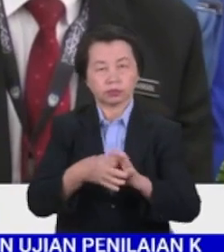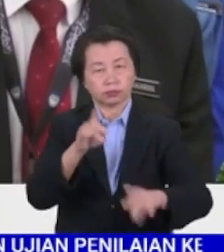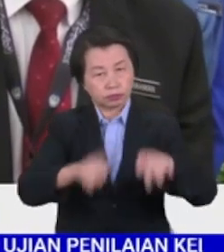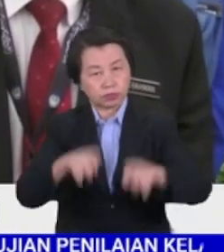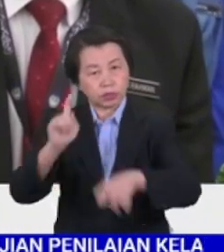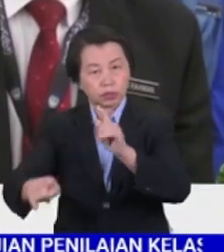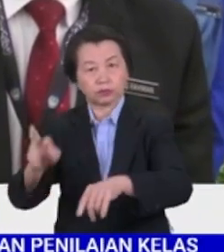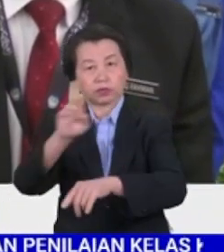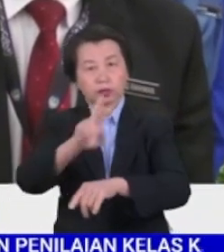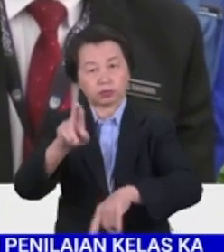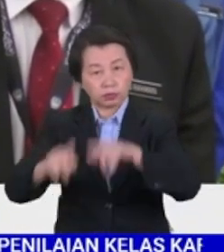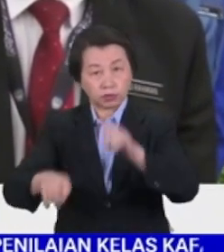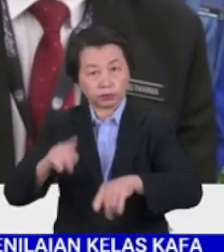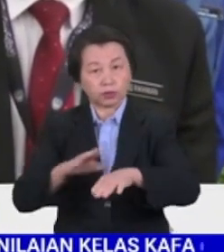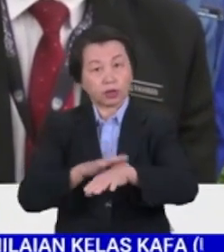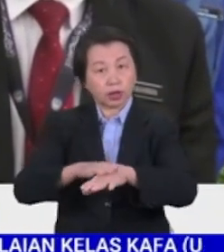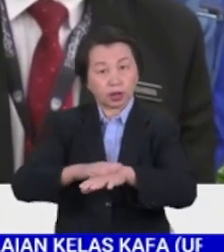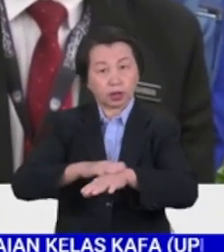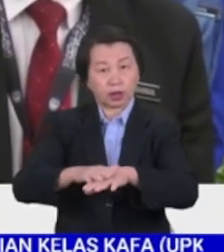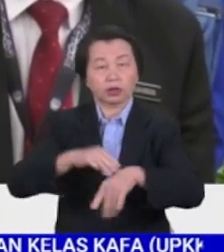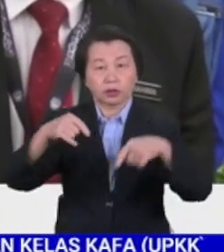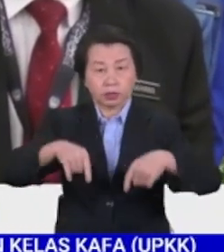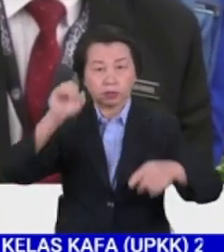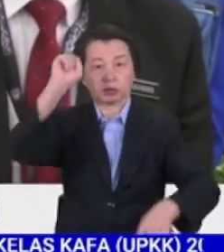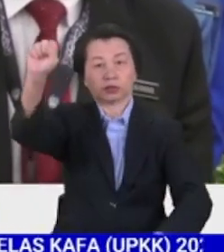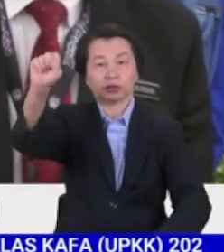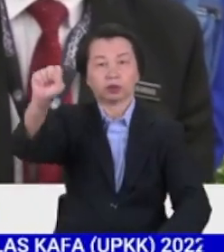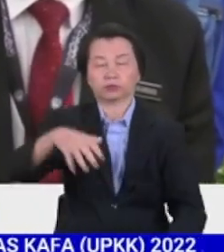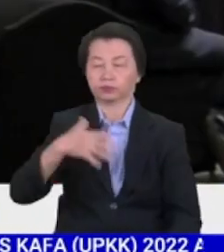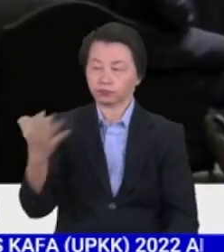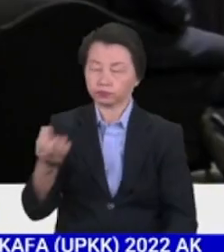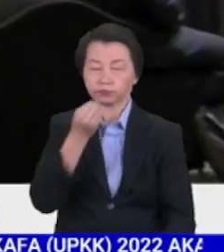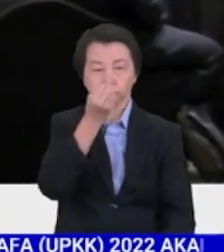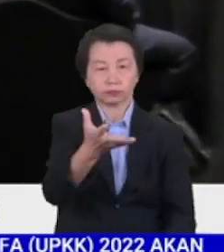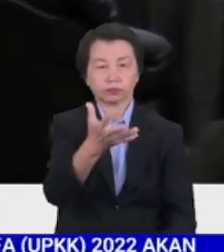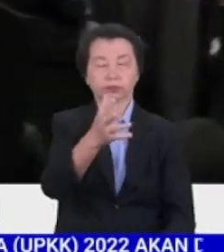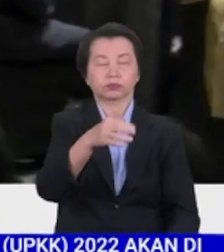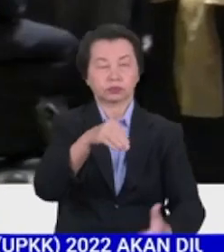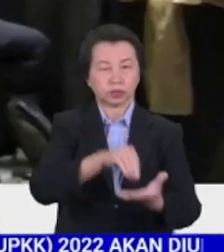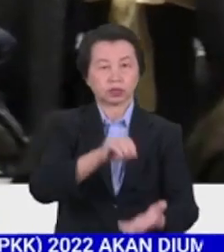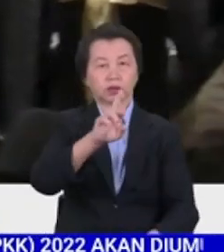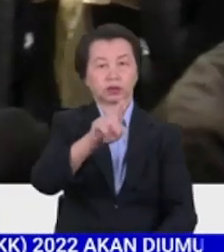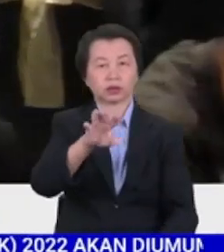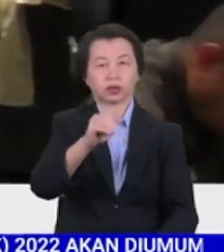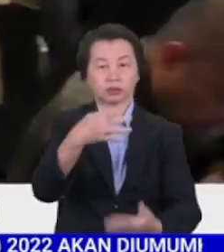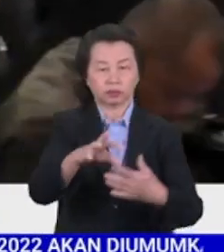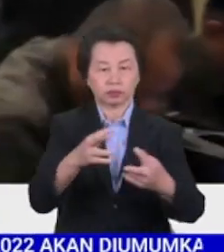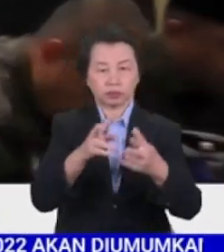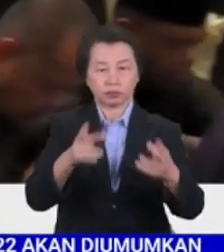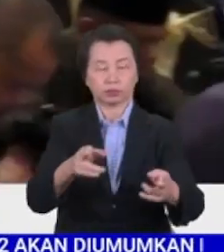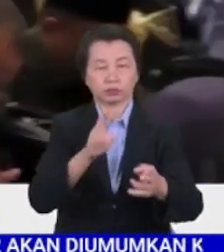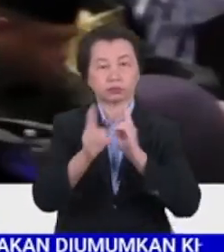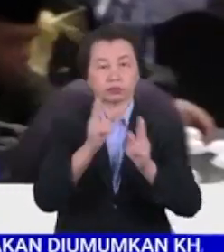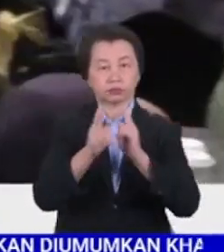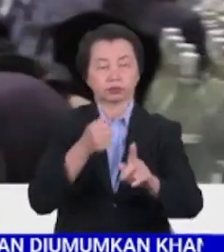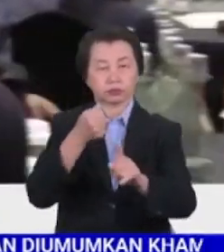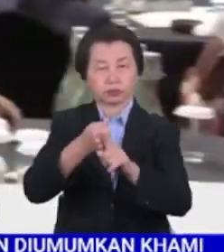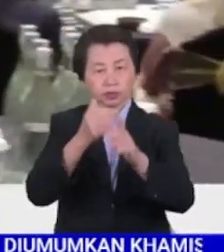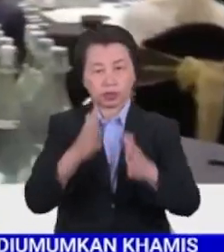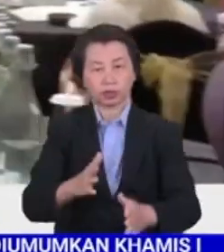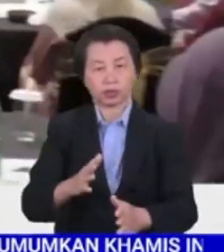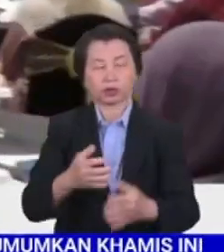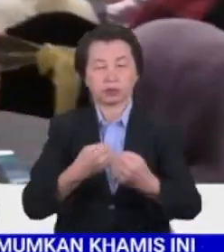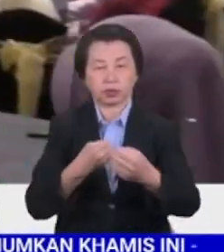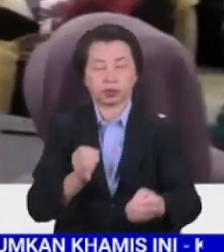agama, pelbagai kaum di Sabah. Beliau berkata demikian kepada RTM selepas merasmikan Majlis Amanat Pengarah Jahins